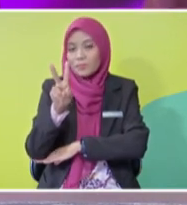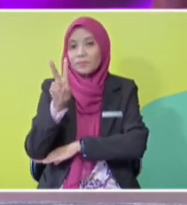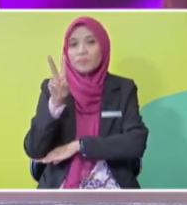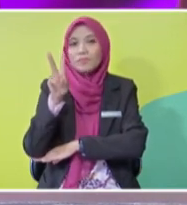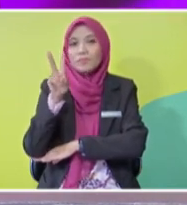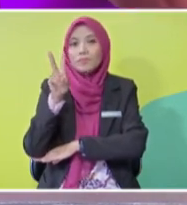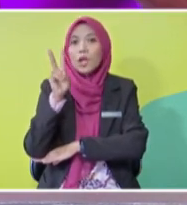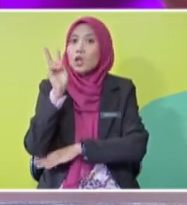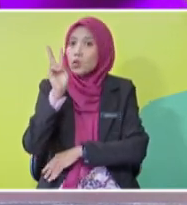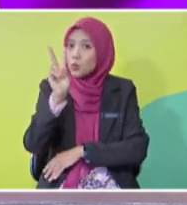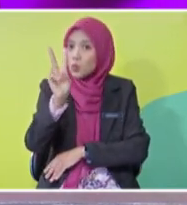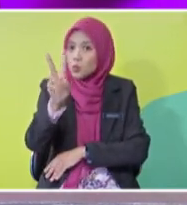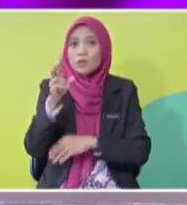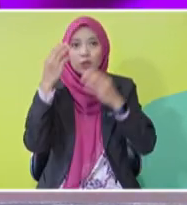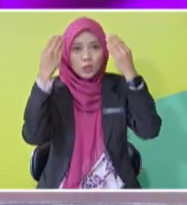gimana